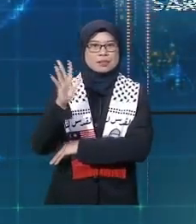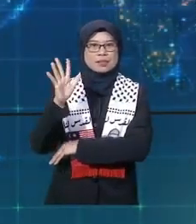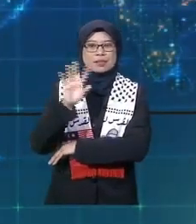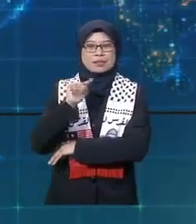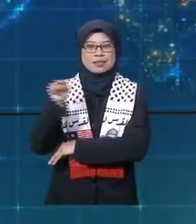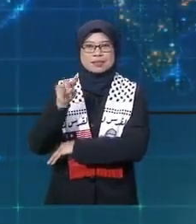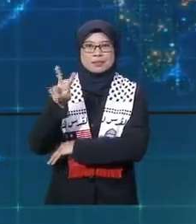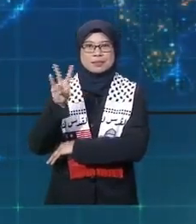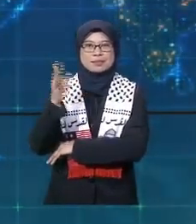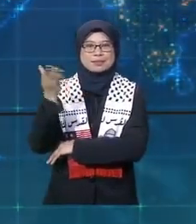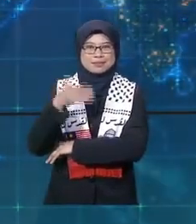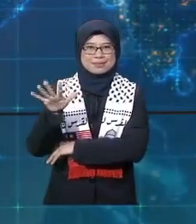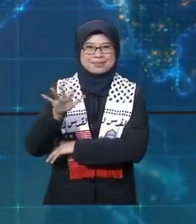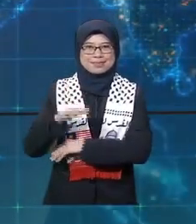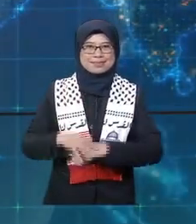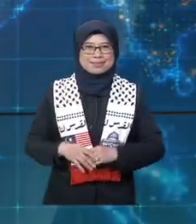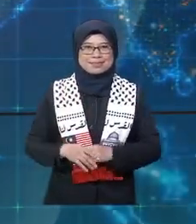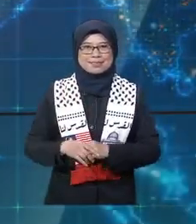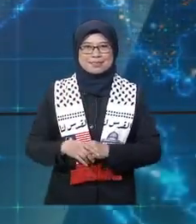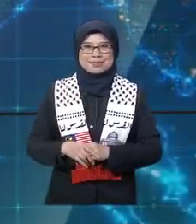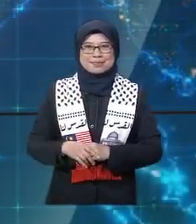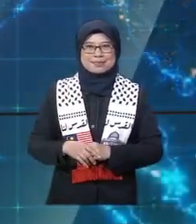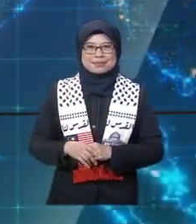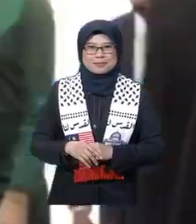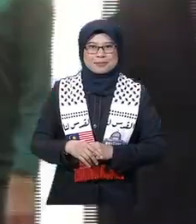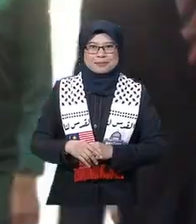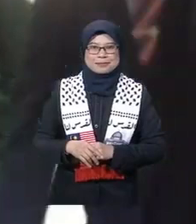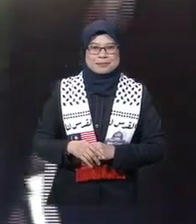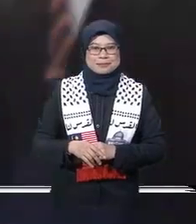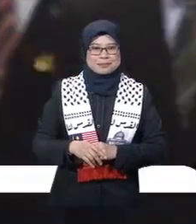25 hingga 27 Mei ini.